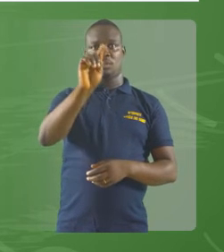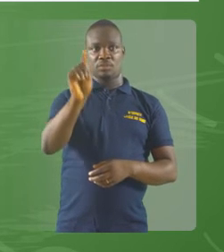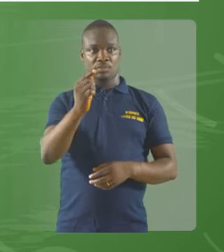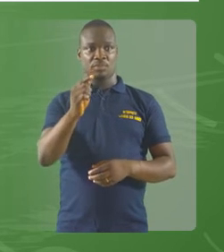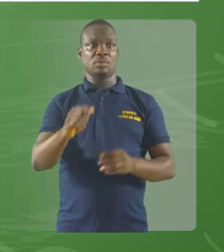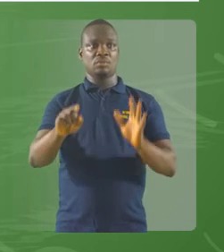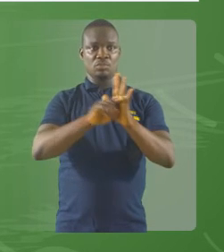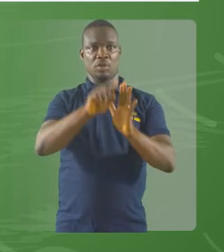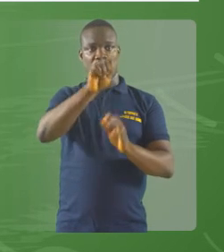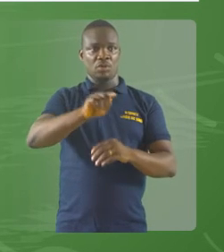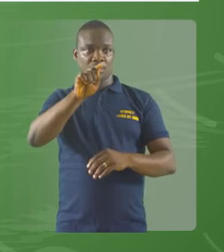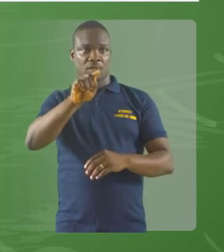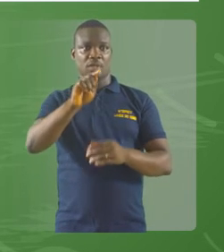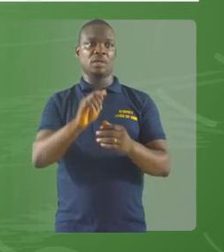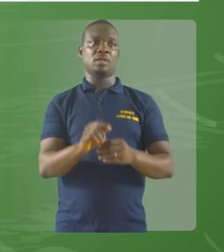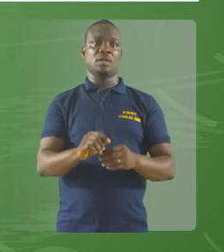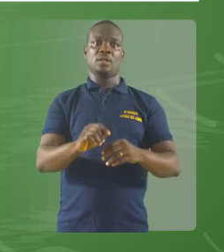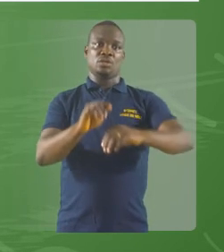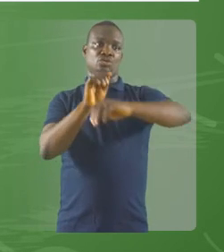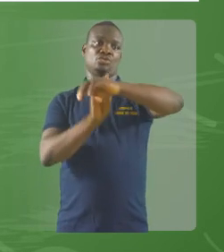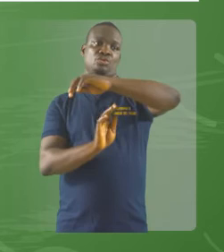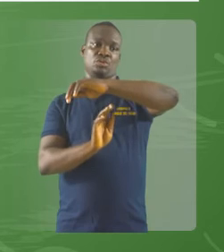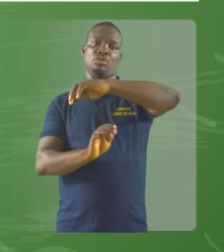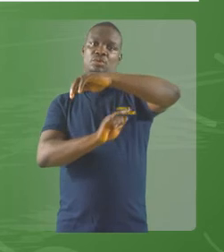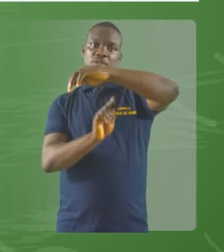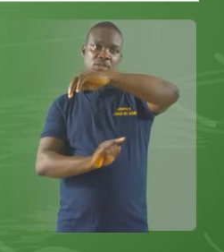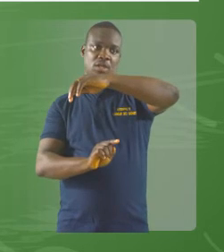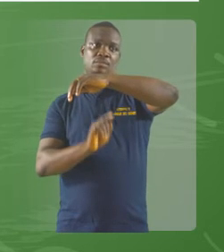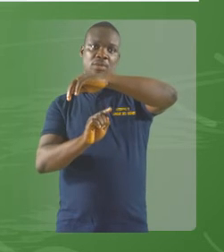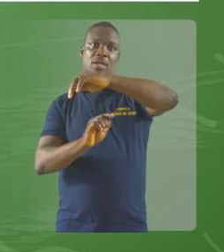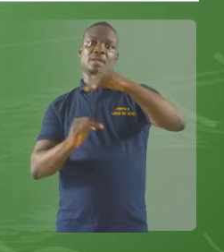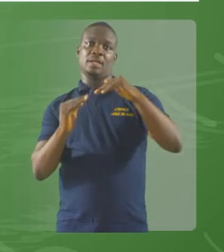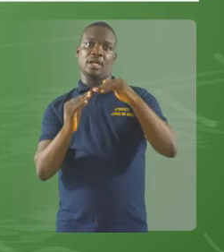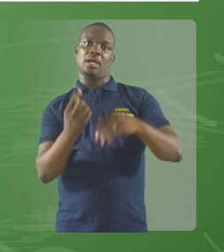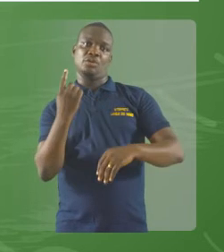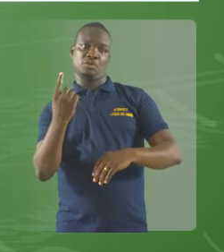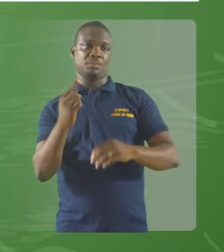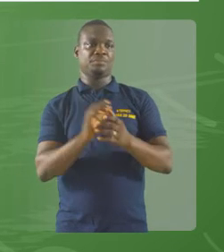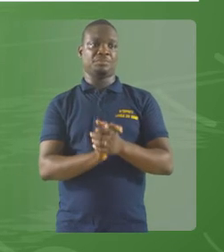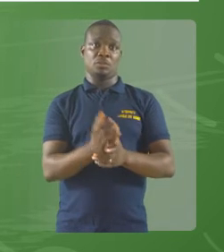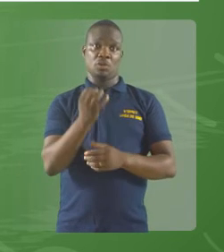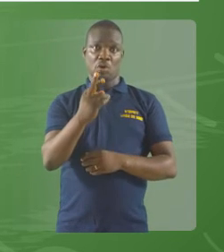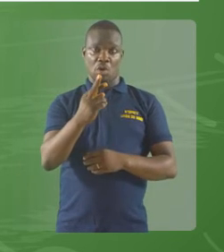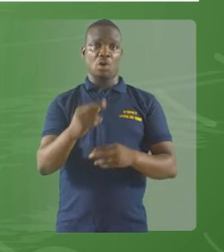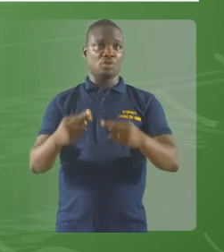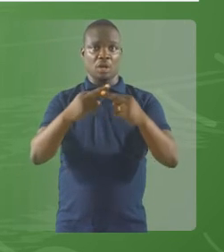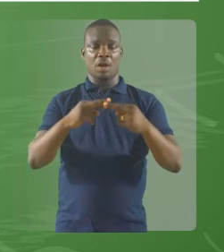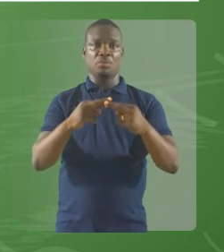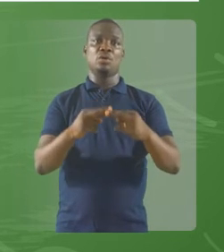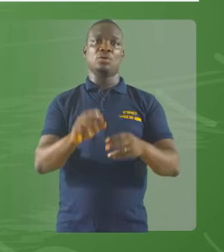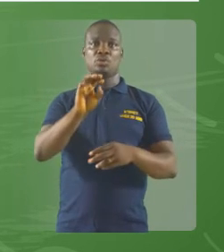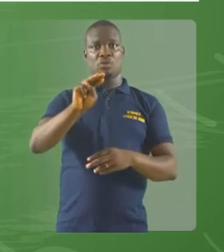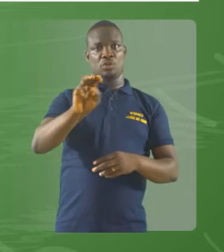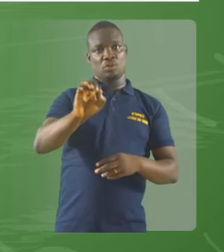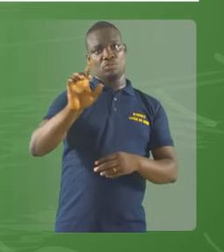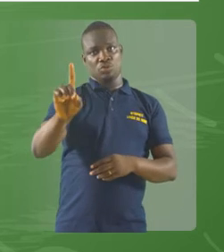moins oméga sur module de Z moins oméga égale à 1. Or, le rapport des modules est égal au